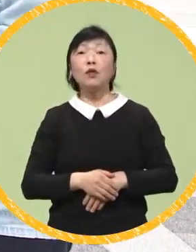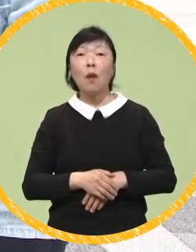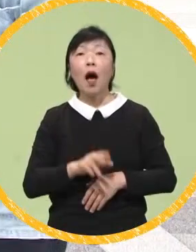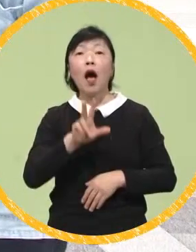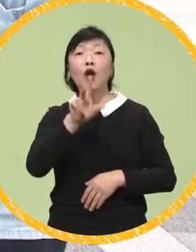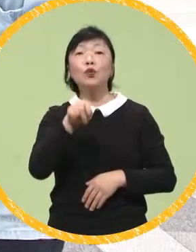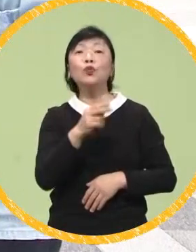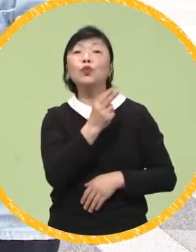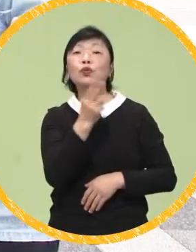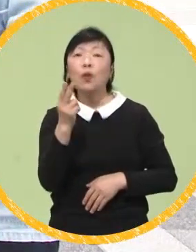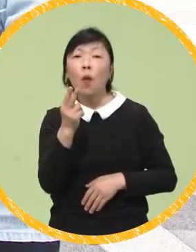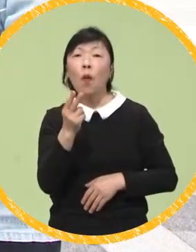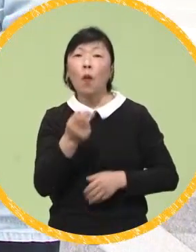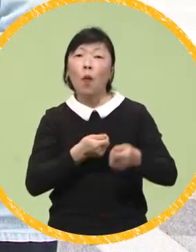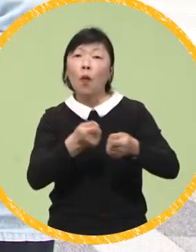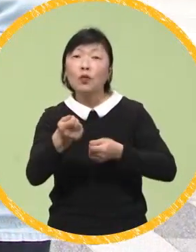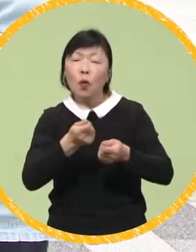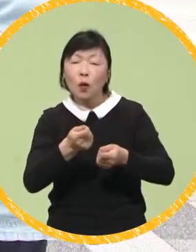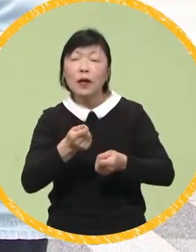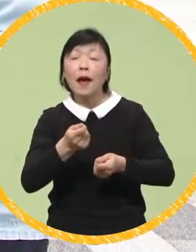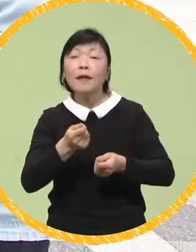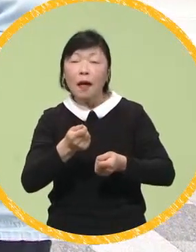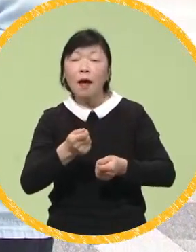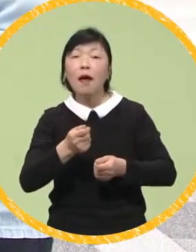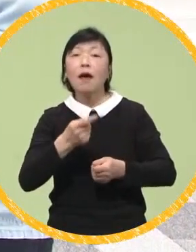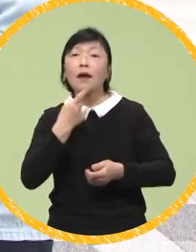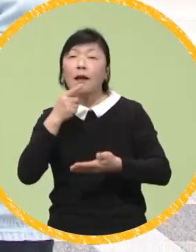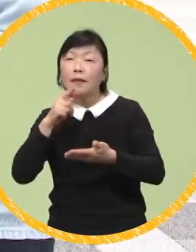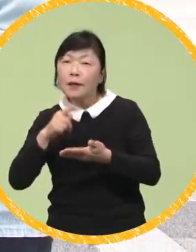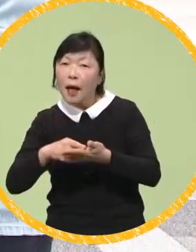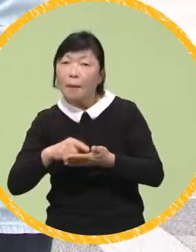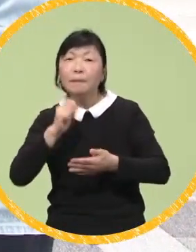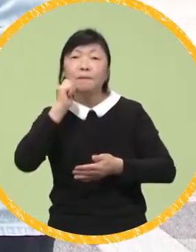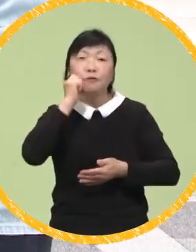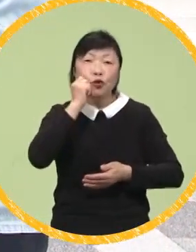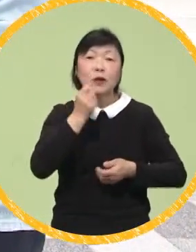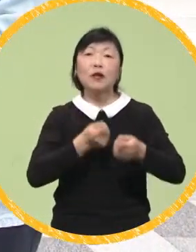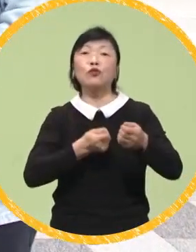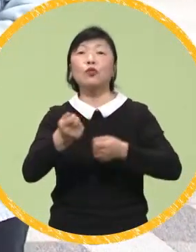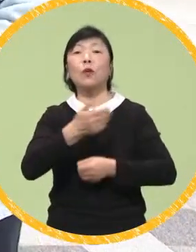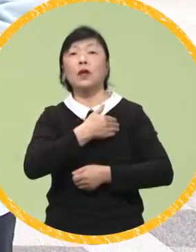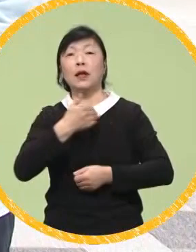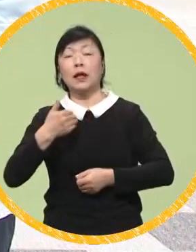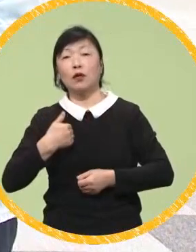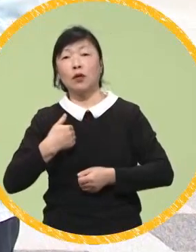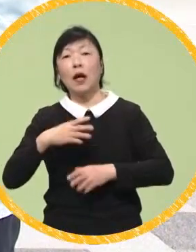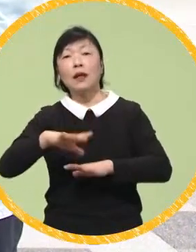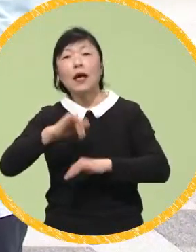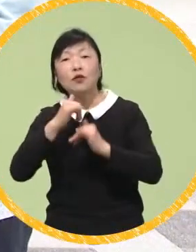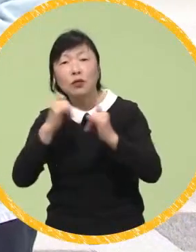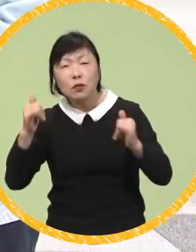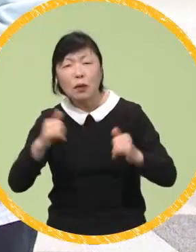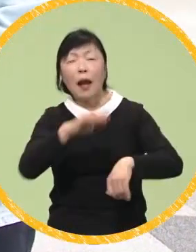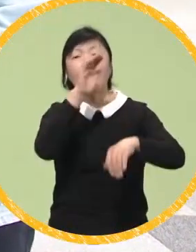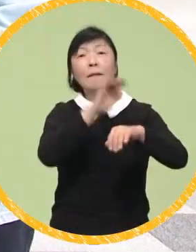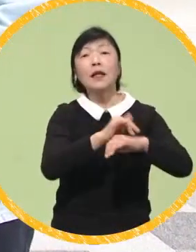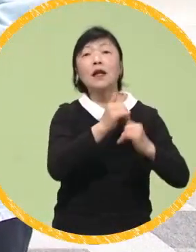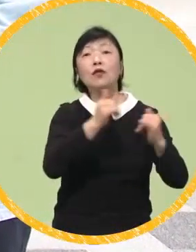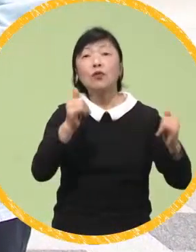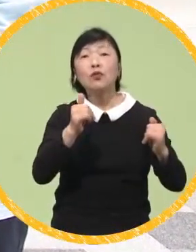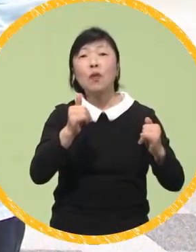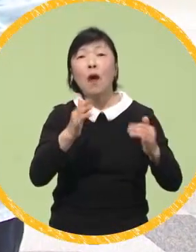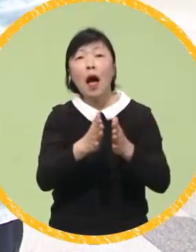方ででハエあの簡単になったり水おかしくなったりもするんですけどもあの初級者から上級者まで楽しめる